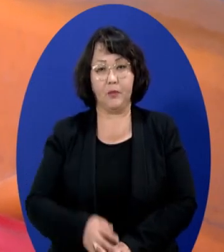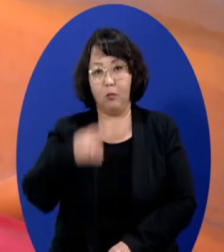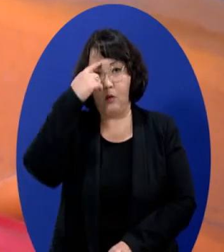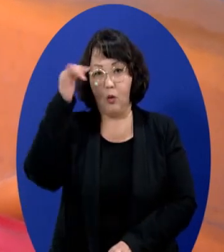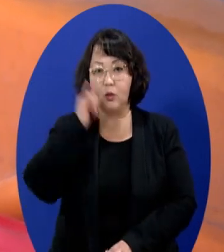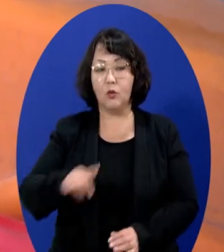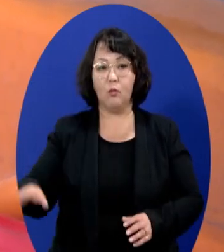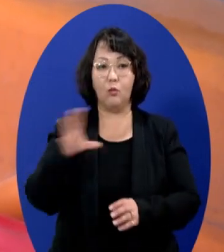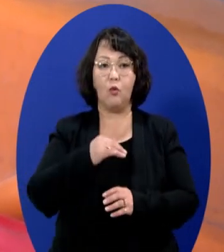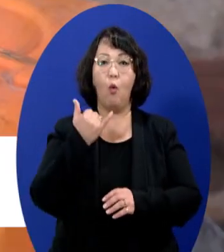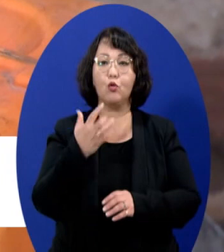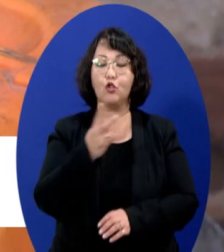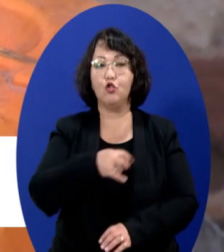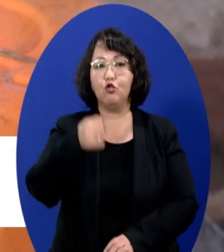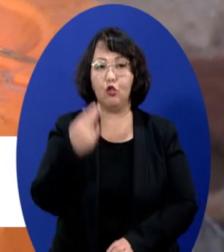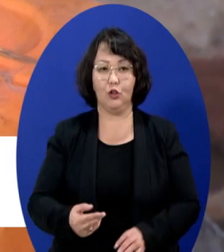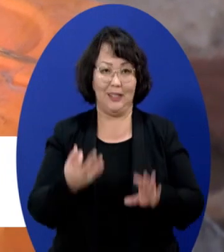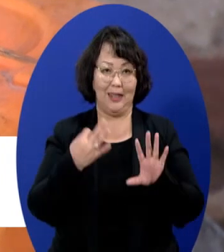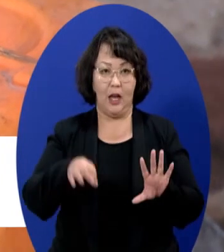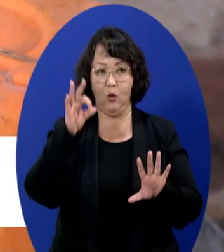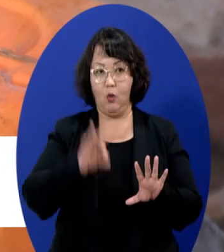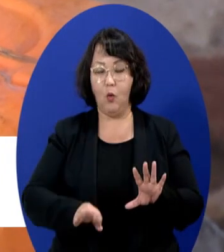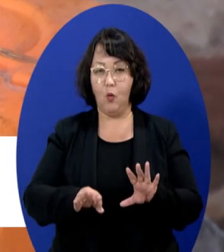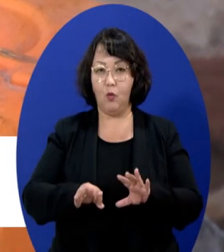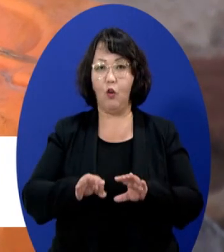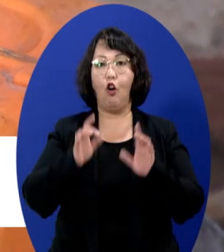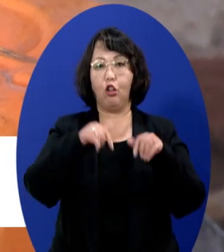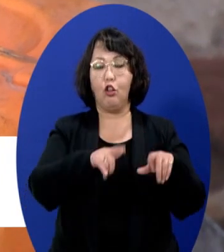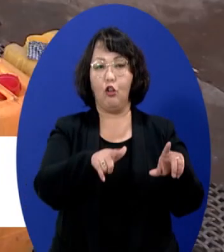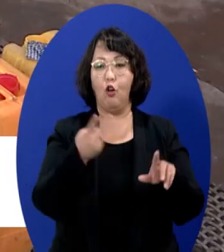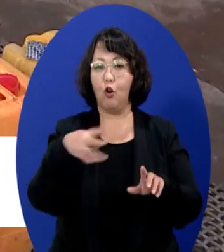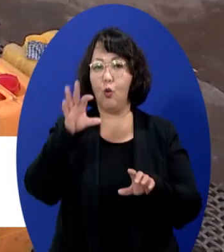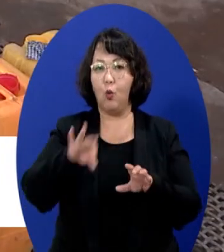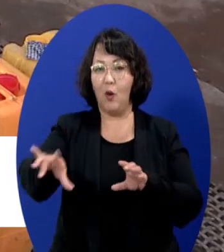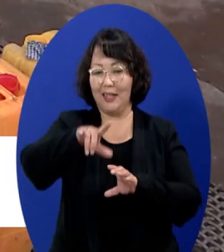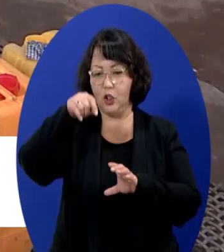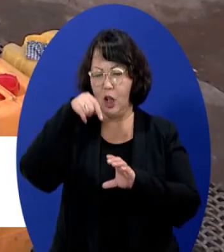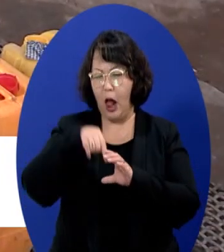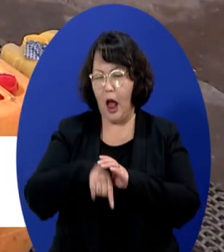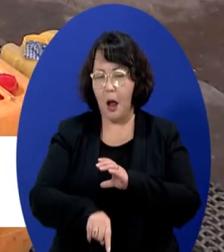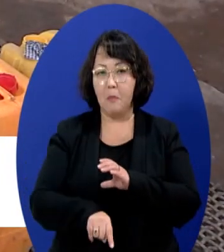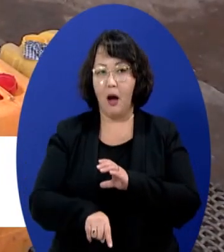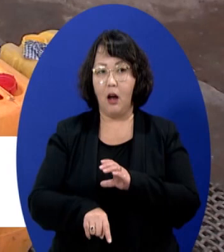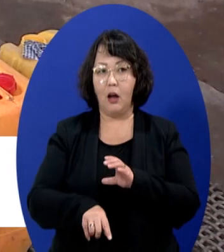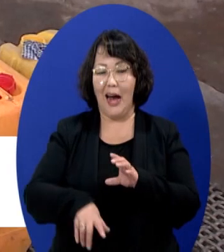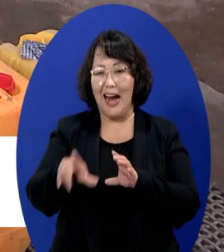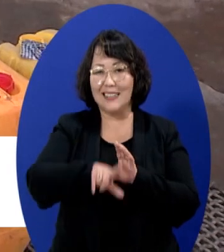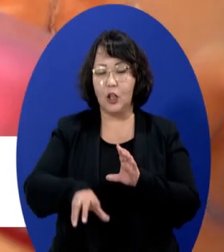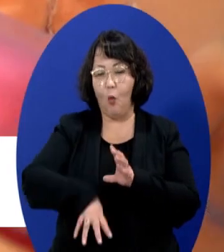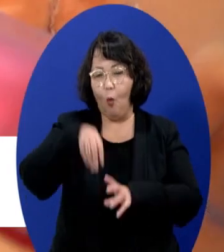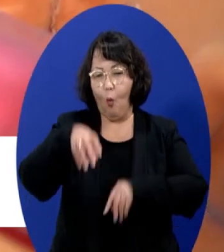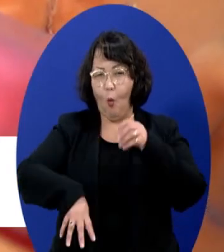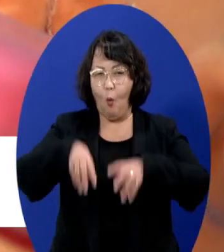Манай улсын нийт усны нөөцийн 80% нь гадаргын 20% хувийг нь гүний ус эзэлгээ. Гэтэл бид хэрэглээний усныхаа 85% газрын гүний